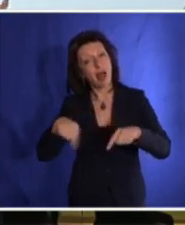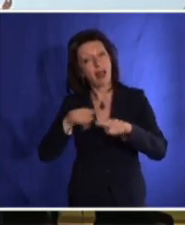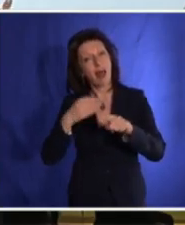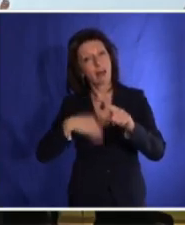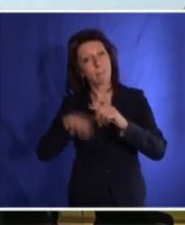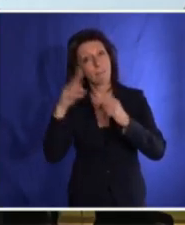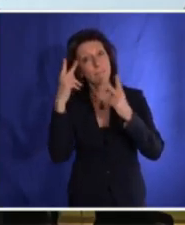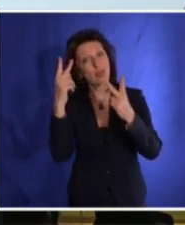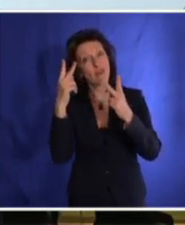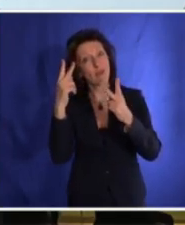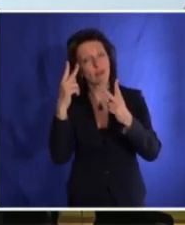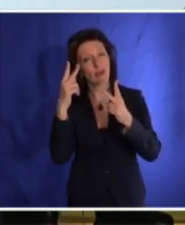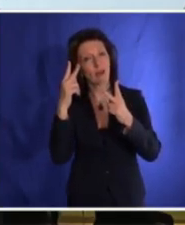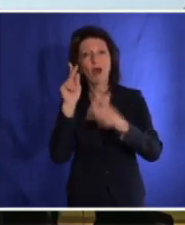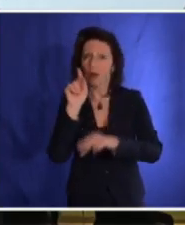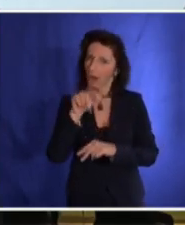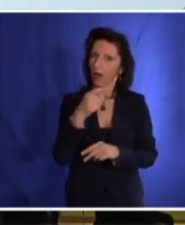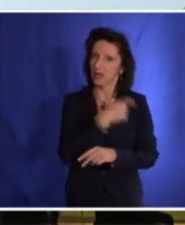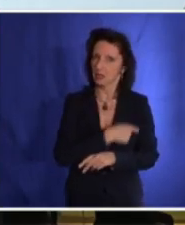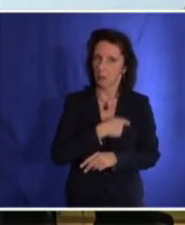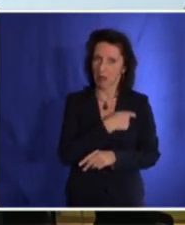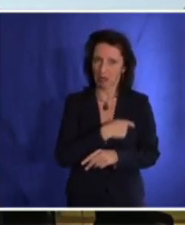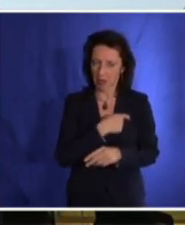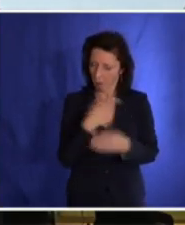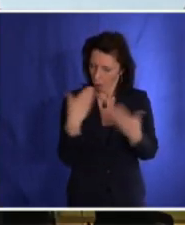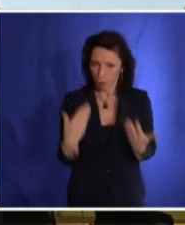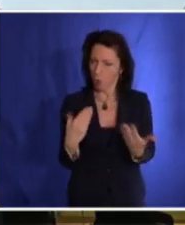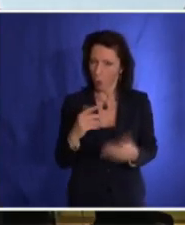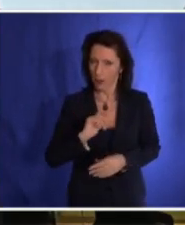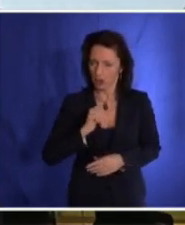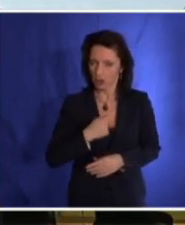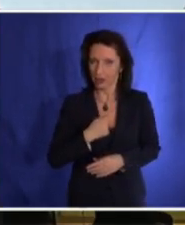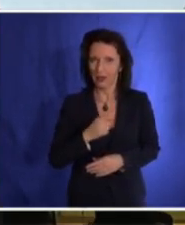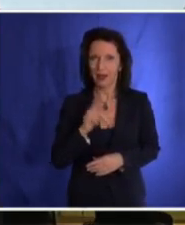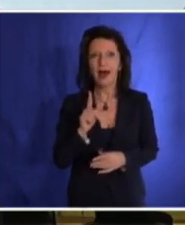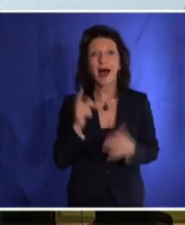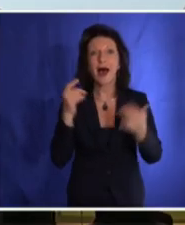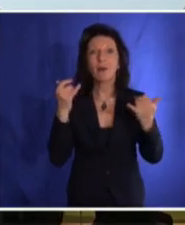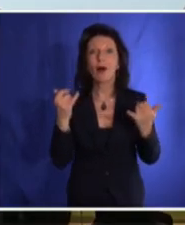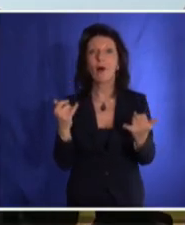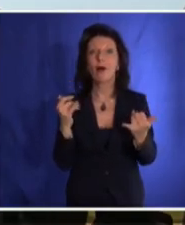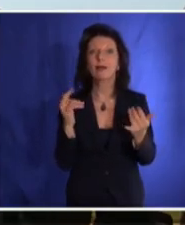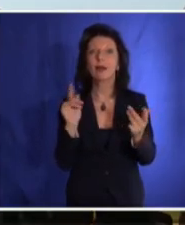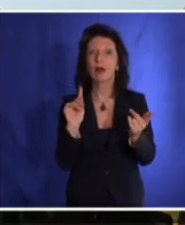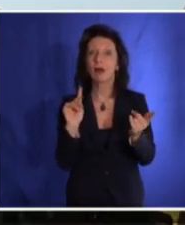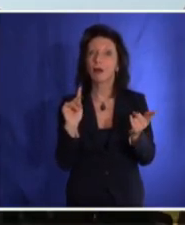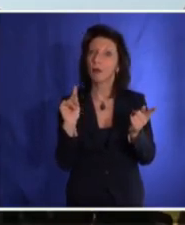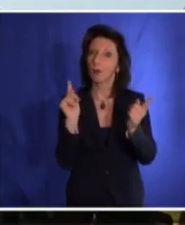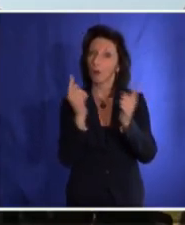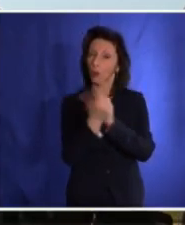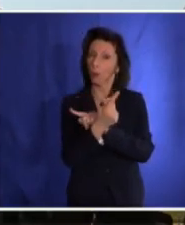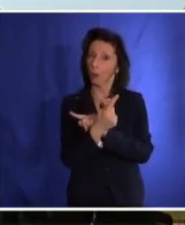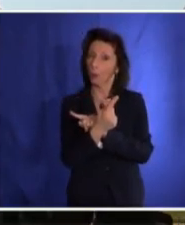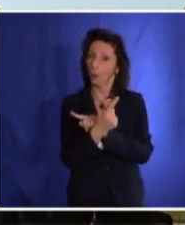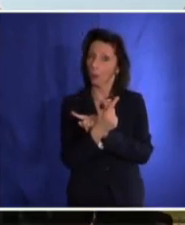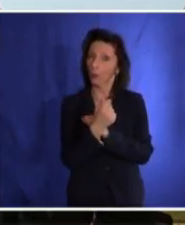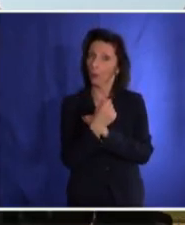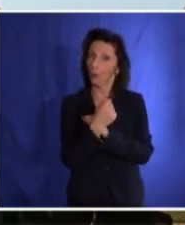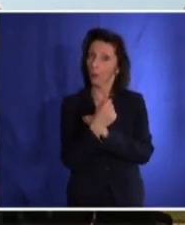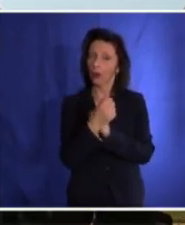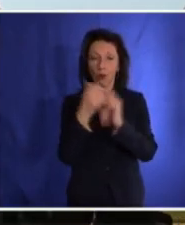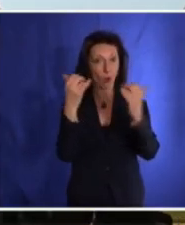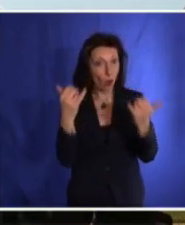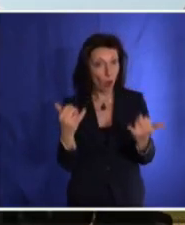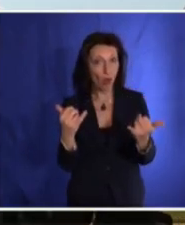unser Selbstverständnis. Aber heute soll es einmal anders sein. Heute ist